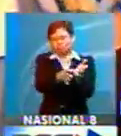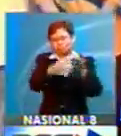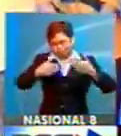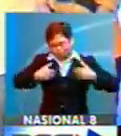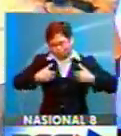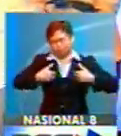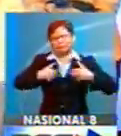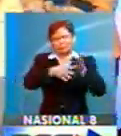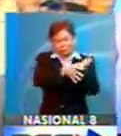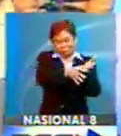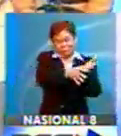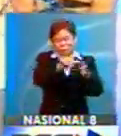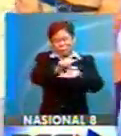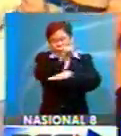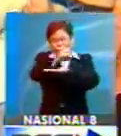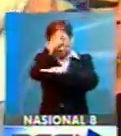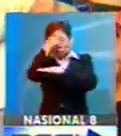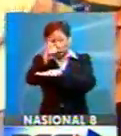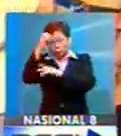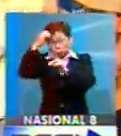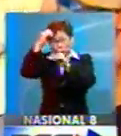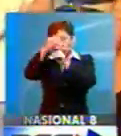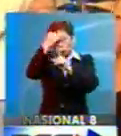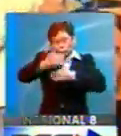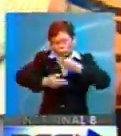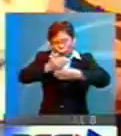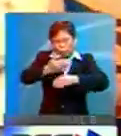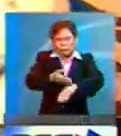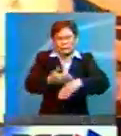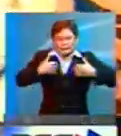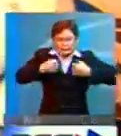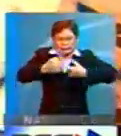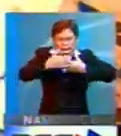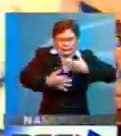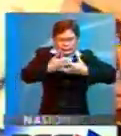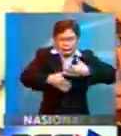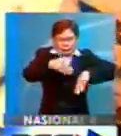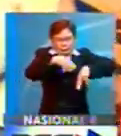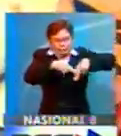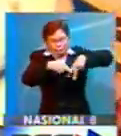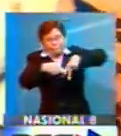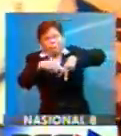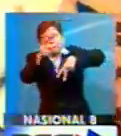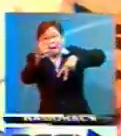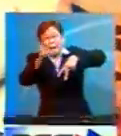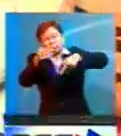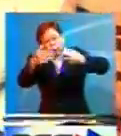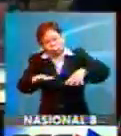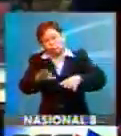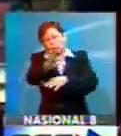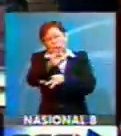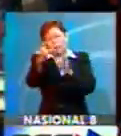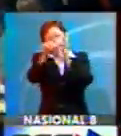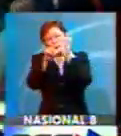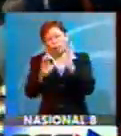dexamethasone. Dexamethasone yang digunakan Chong Wei bertujuan untuk proses pemulihan kecederaan pahanya. Malah BAM sudah pun melantik